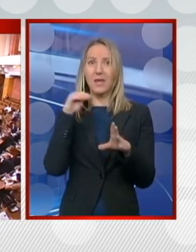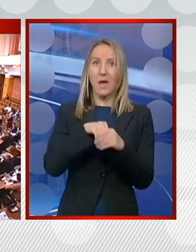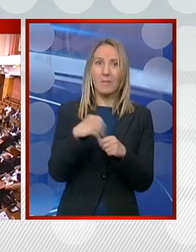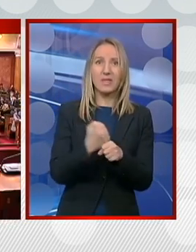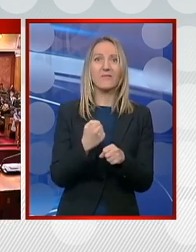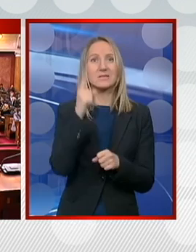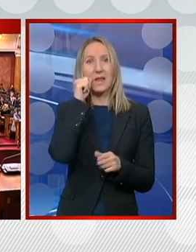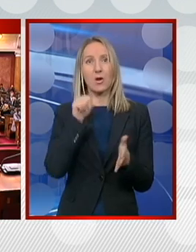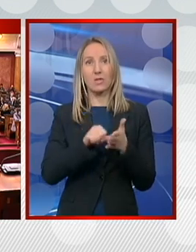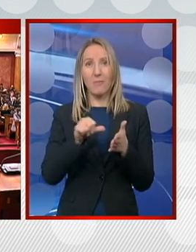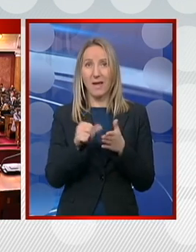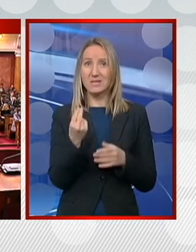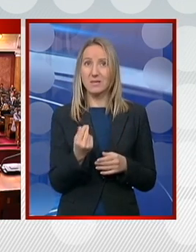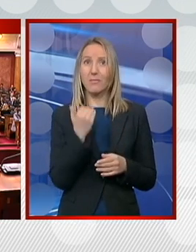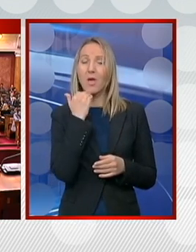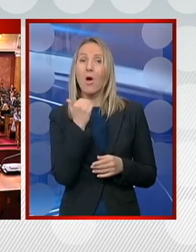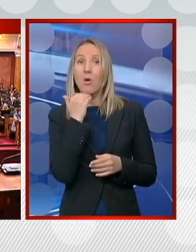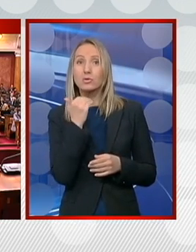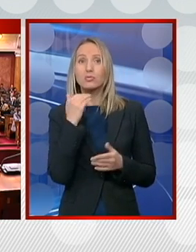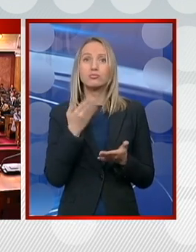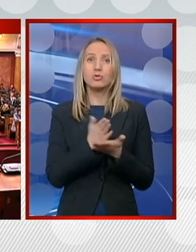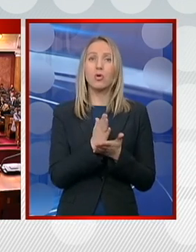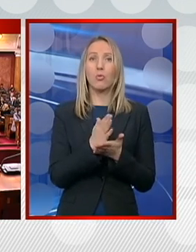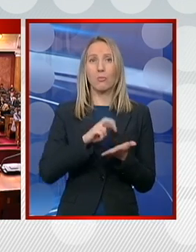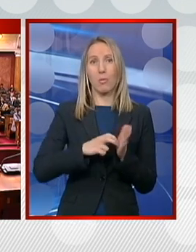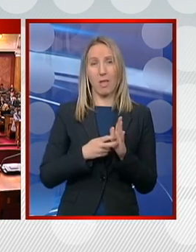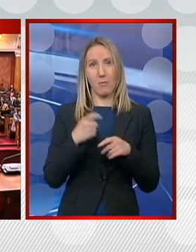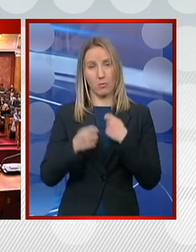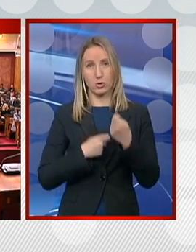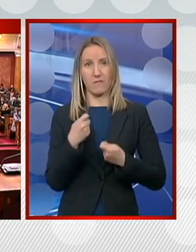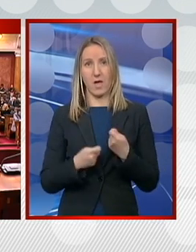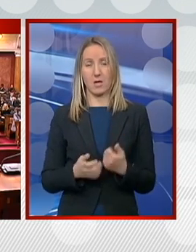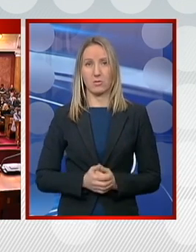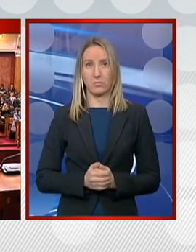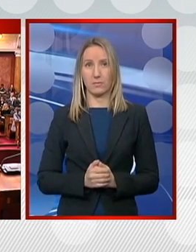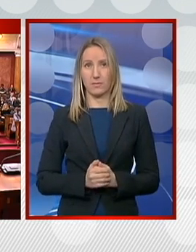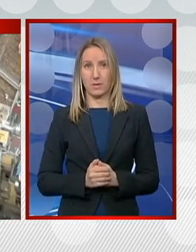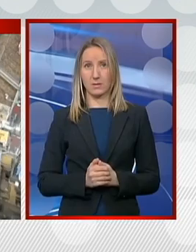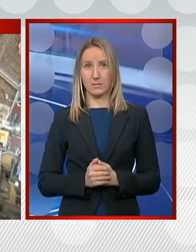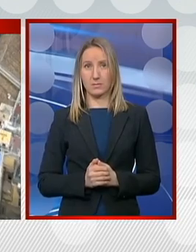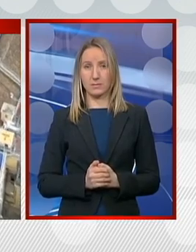intervencije Narodne banke Srbije u slučaju problema u poslovanju.